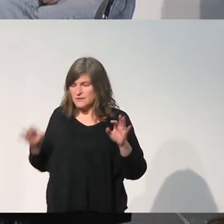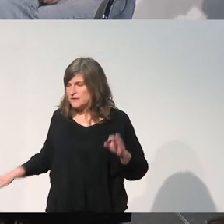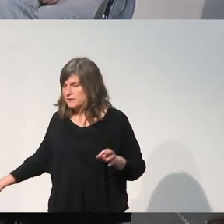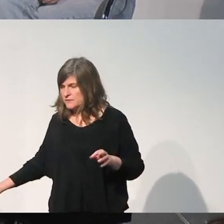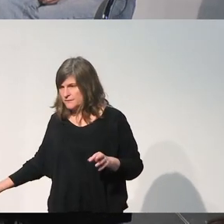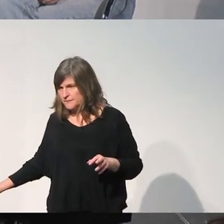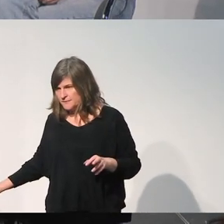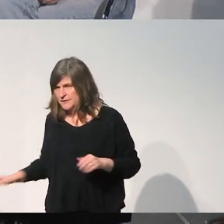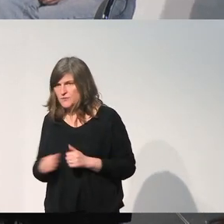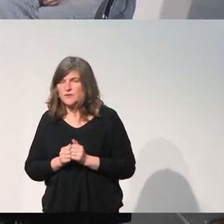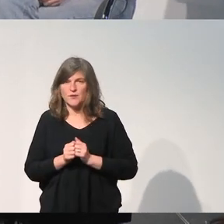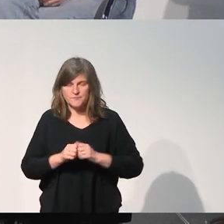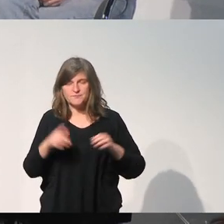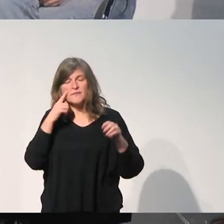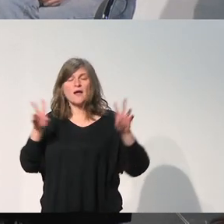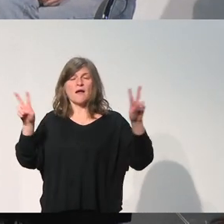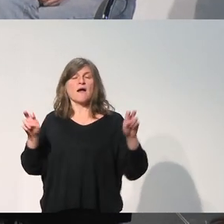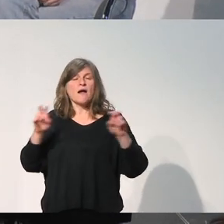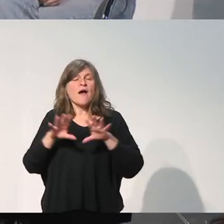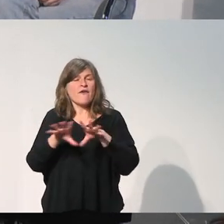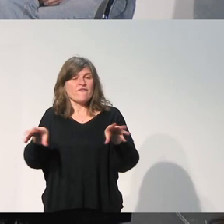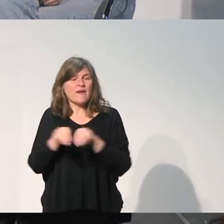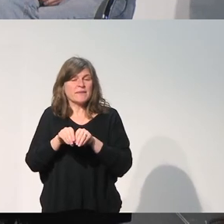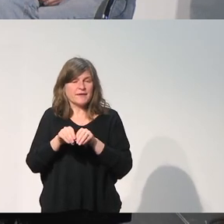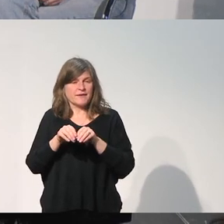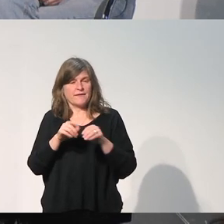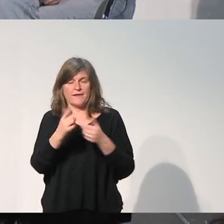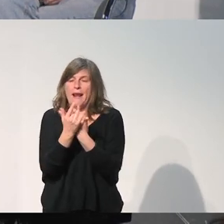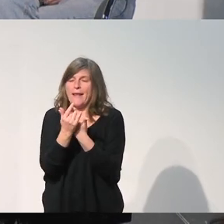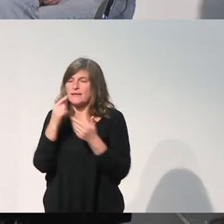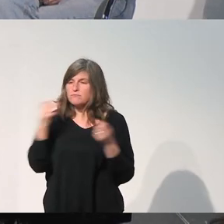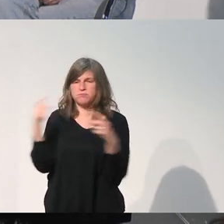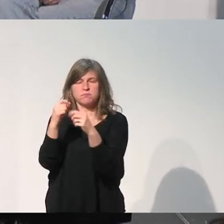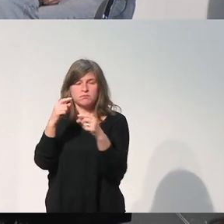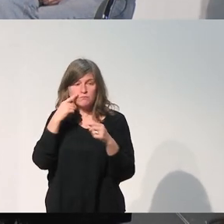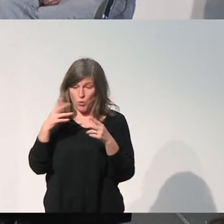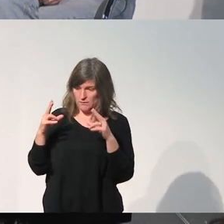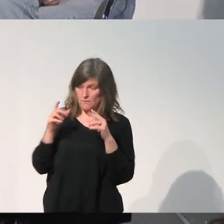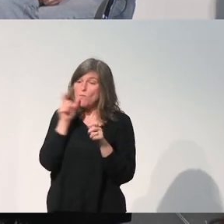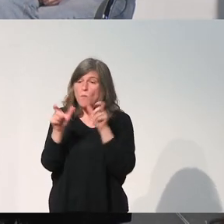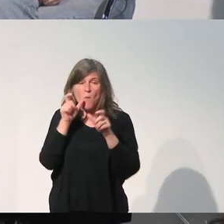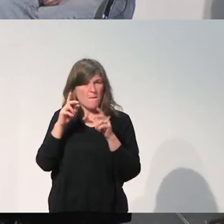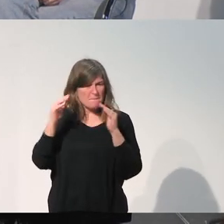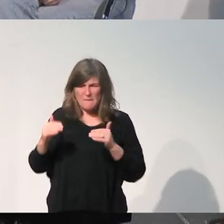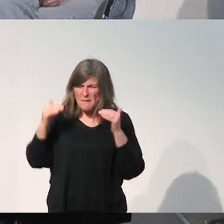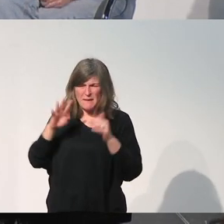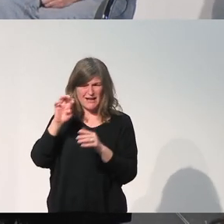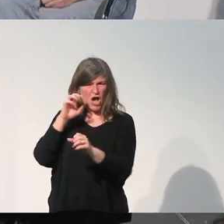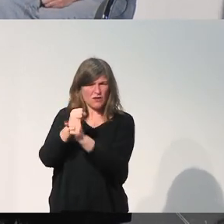famille employaient les mêmes mots sur WhatsApp ou par mail pour décrire leur vie au Liban. Le manque d'argent et de